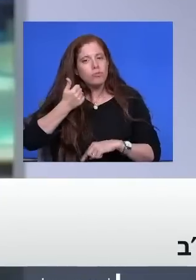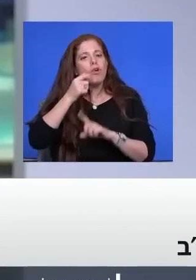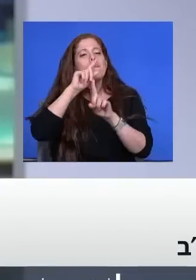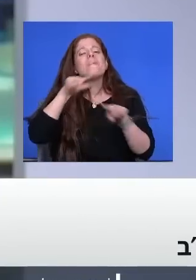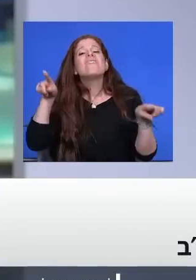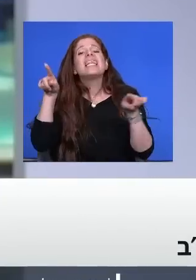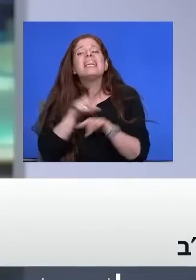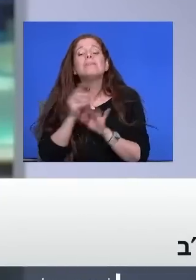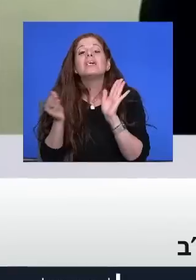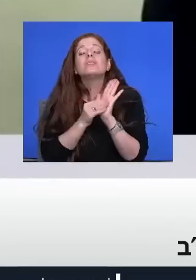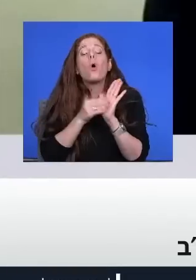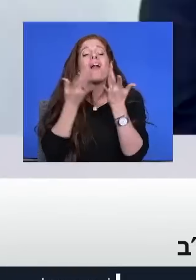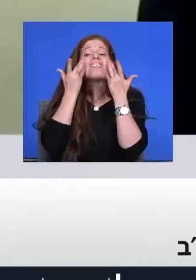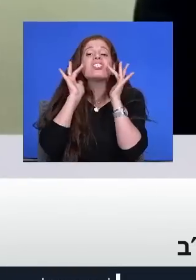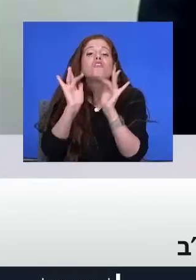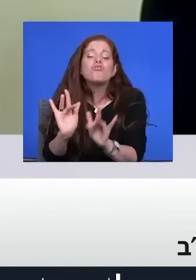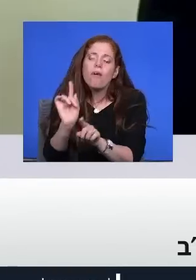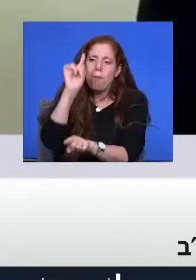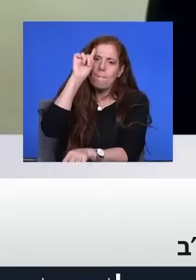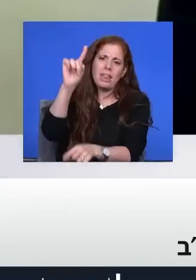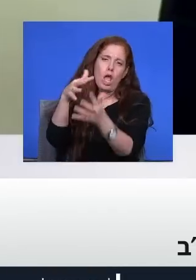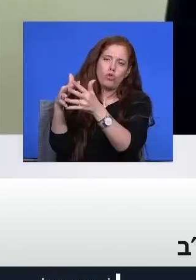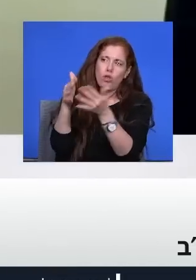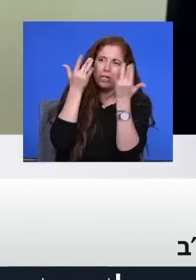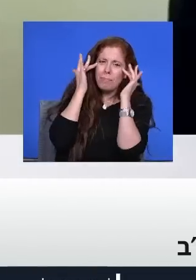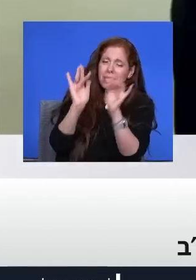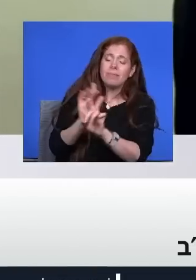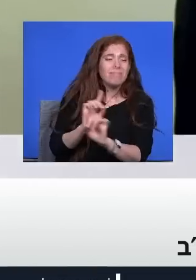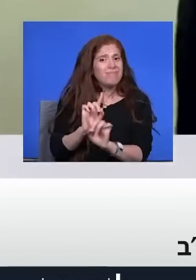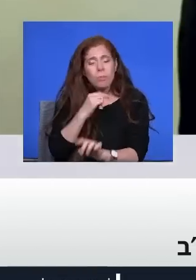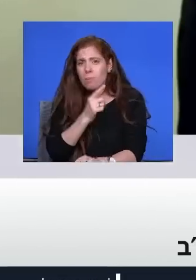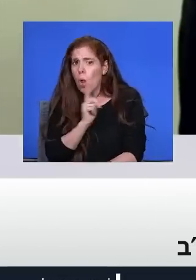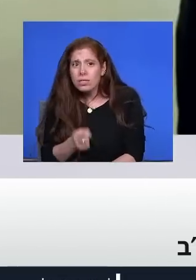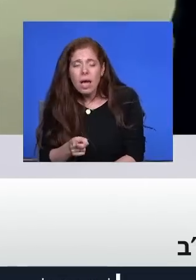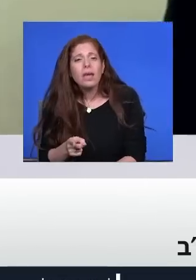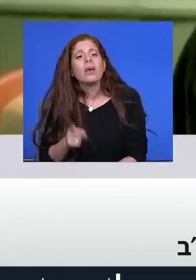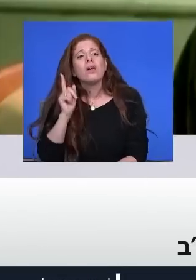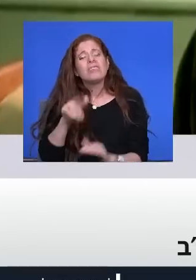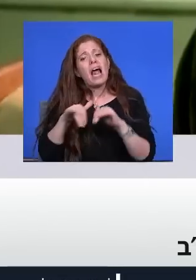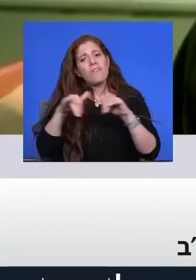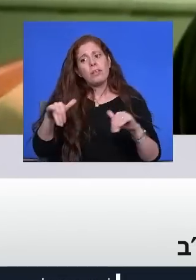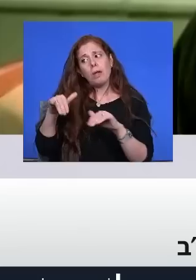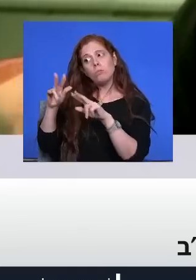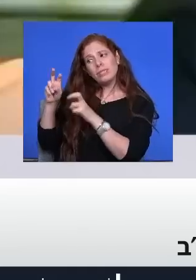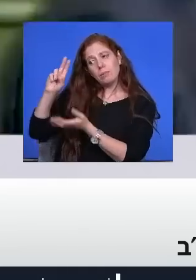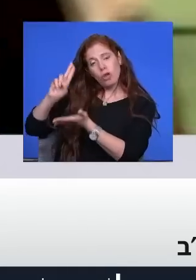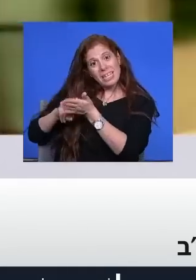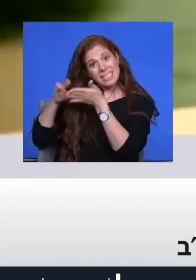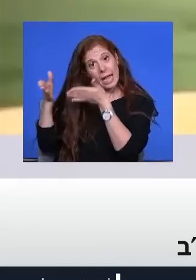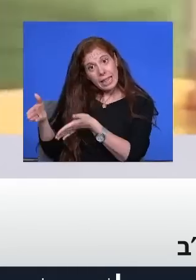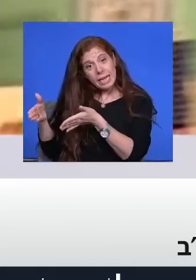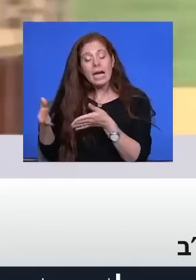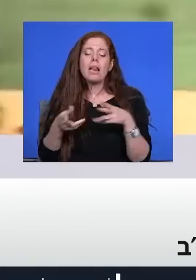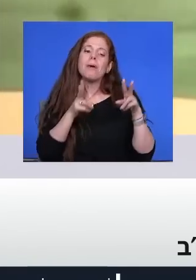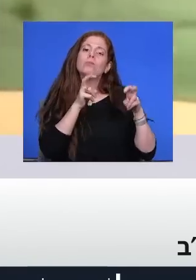הצורך להתחשב בדעתה של ארצות הברית. ונדמה לי שצריך להפריד בין מושגים של צדק לבין מושגים של אינטרס